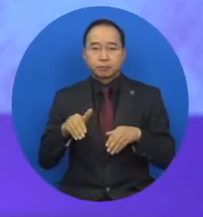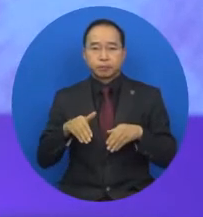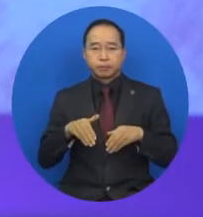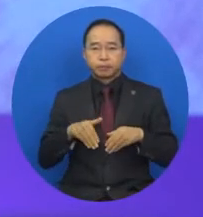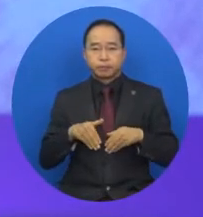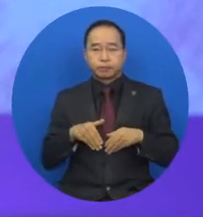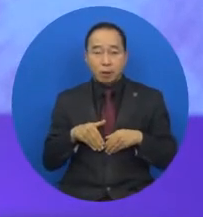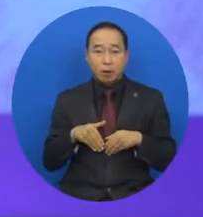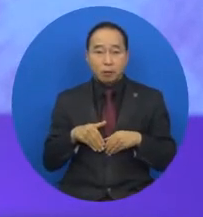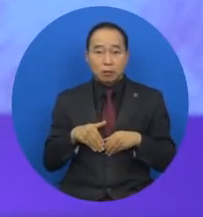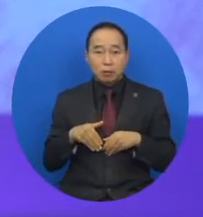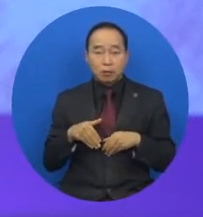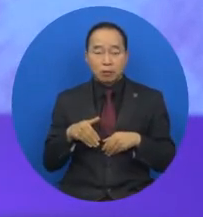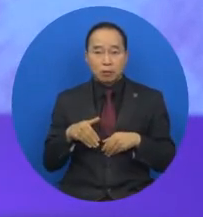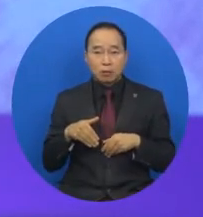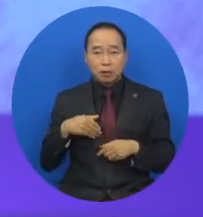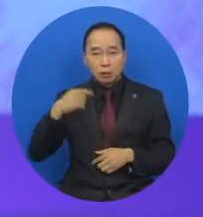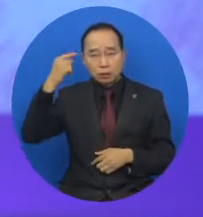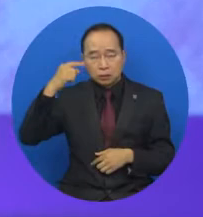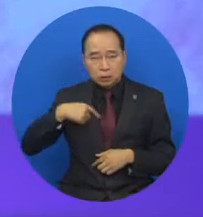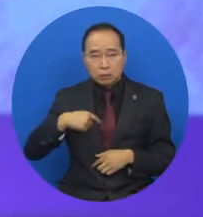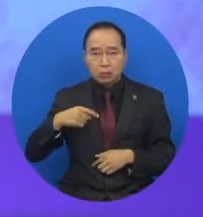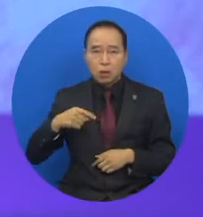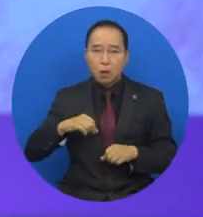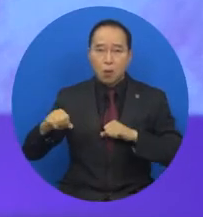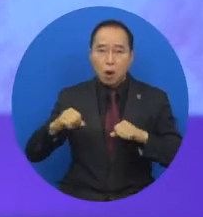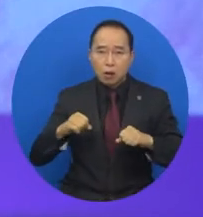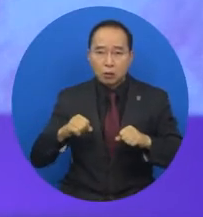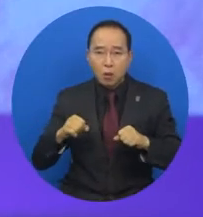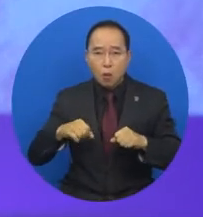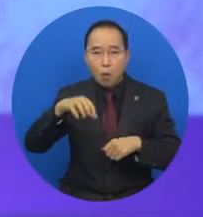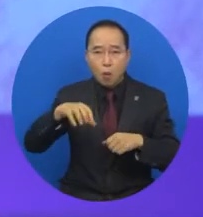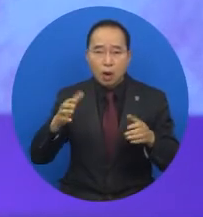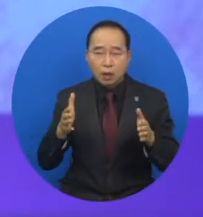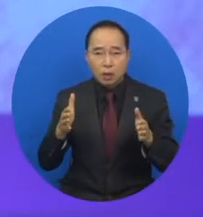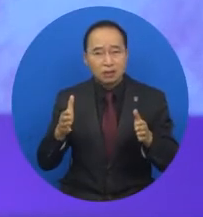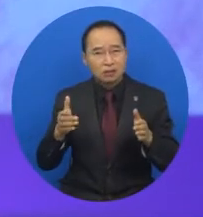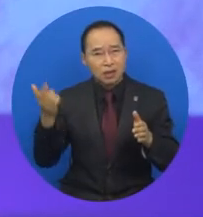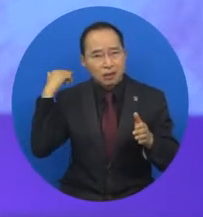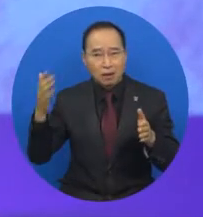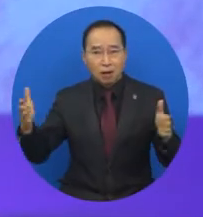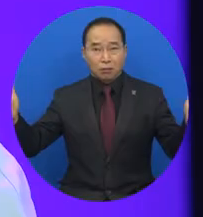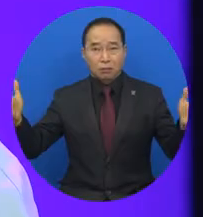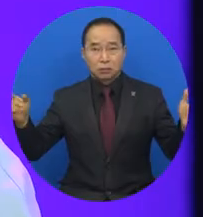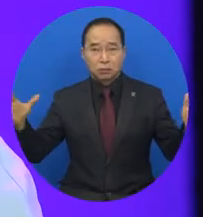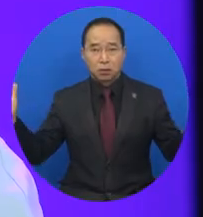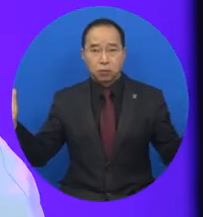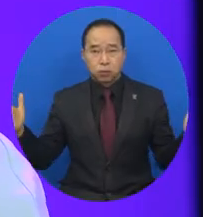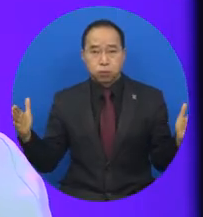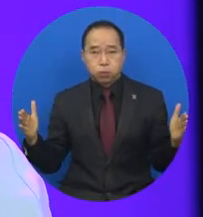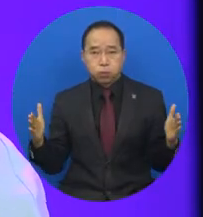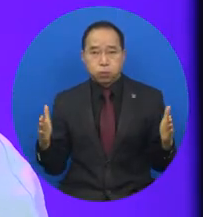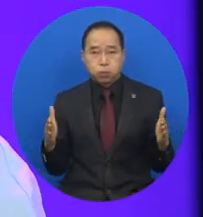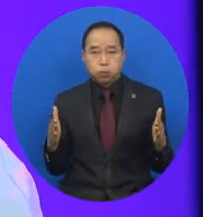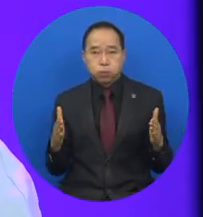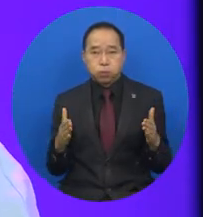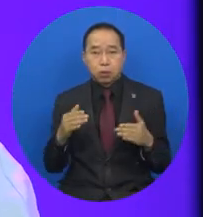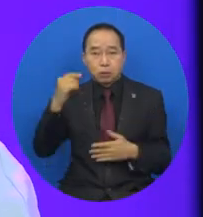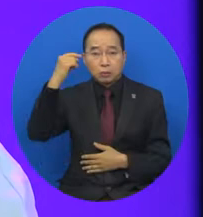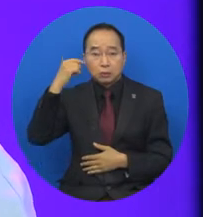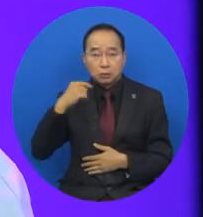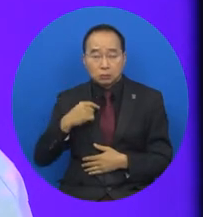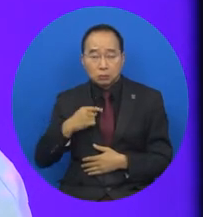대인기피증과 함께 제 몸의 축소된 공간들을 느끼게 된 것 같습니다. 작은